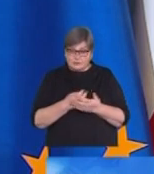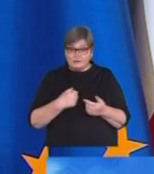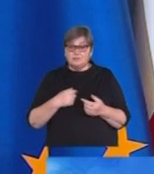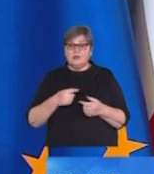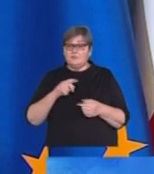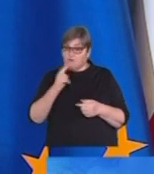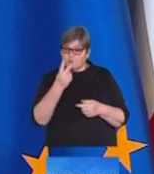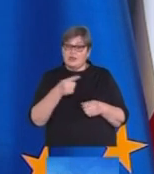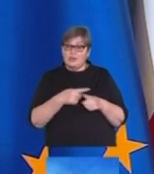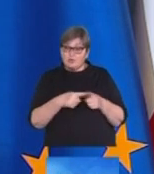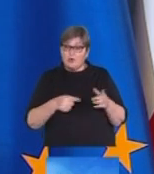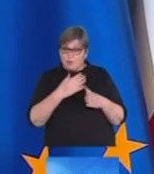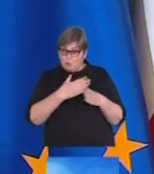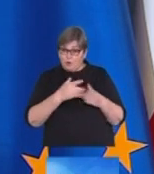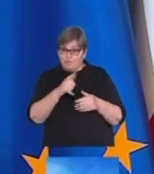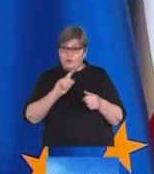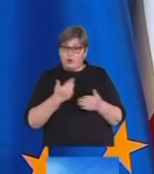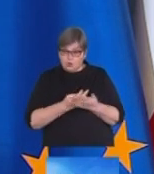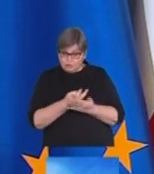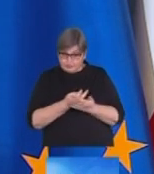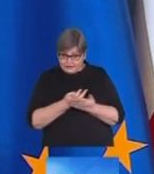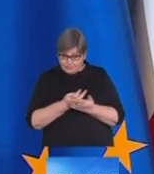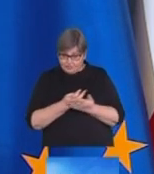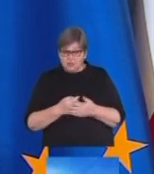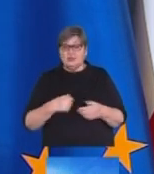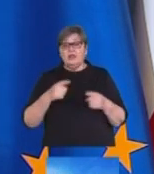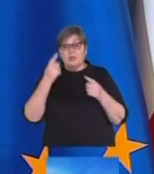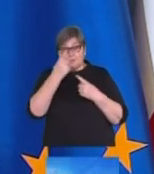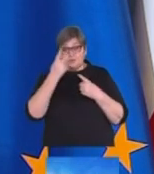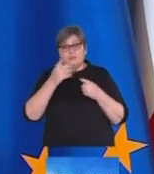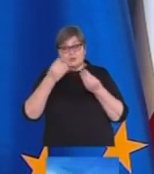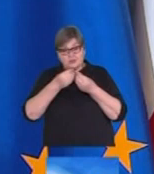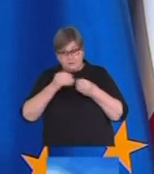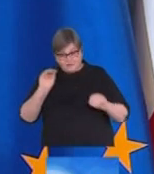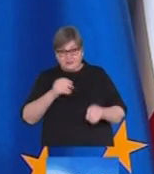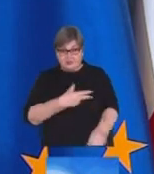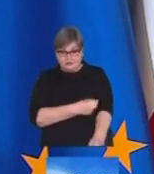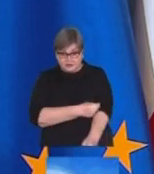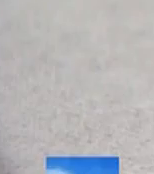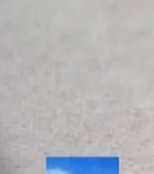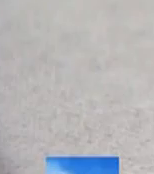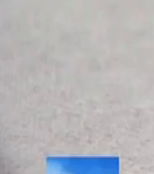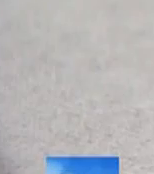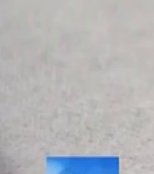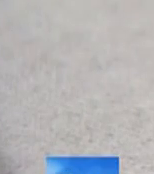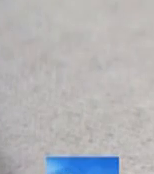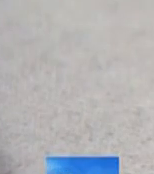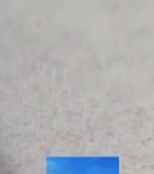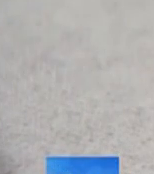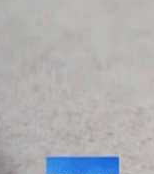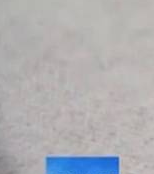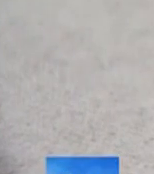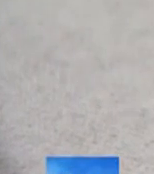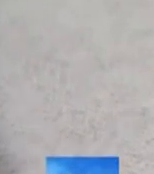również właśnie z nową szczepionką firmy AstraZeneca będziemy mogli te szczepienia uruchomić na większą skalę. Brytyjska szczepionka